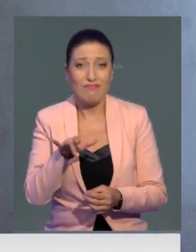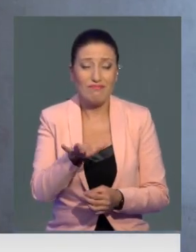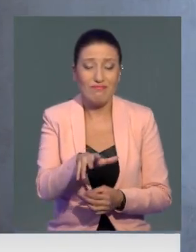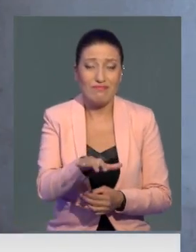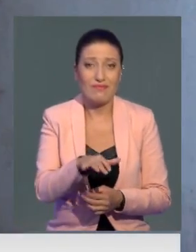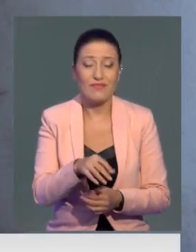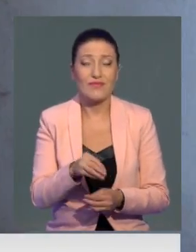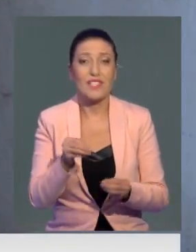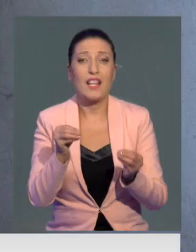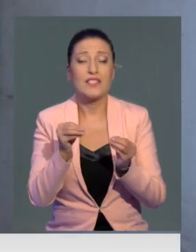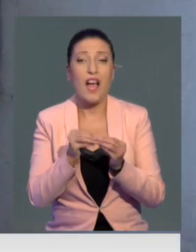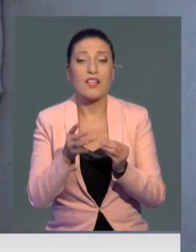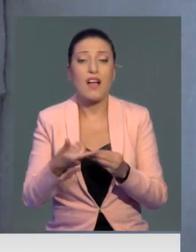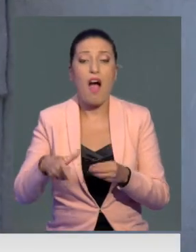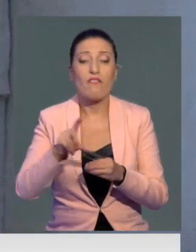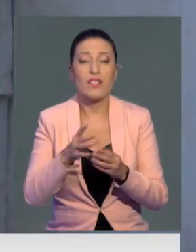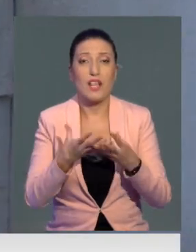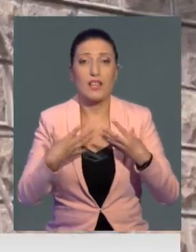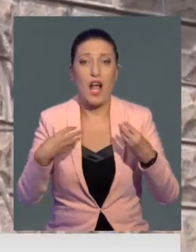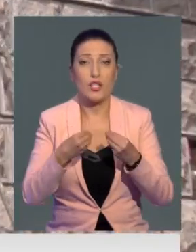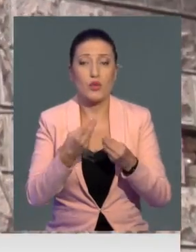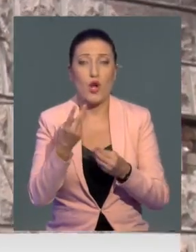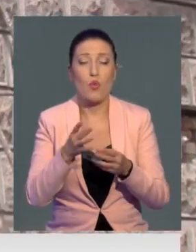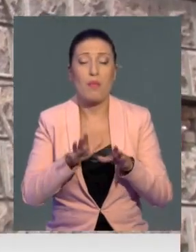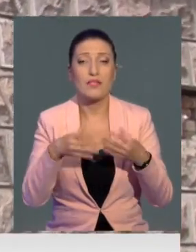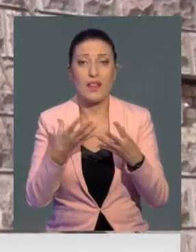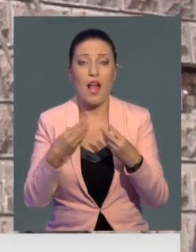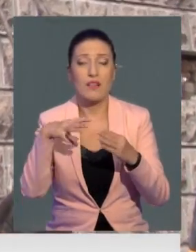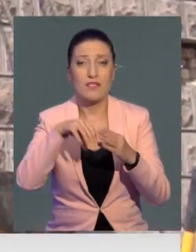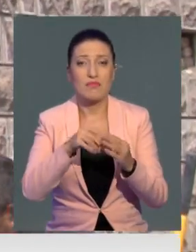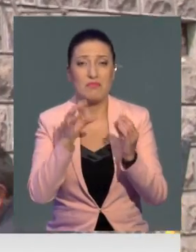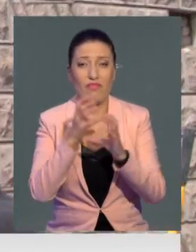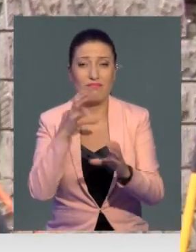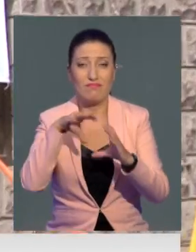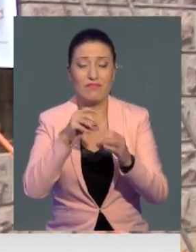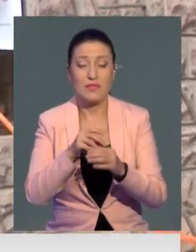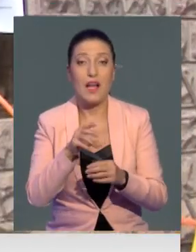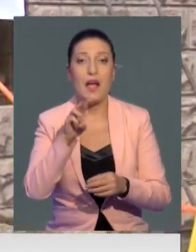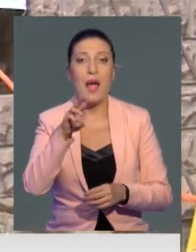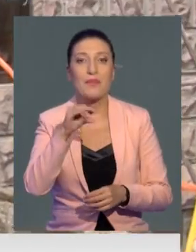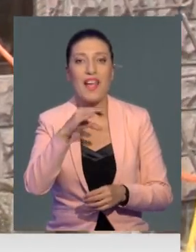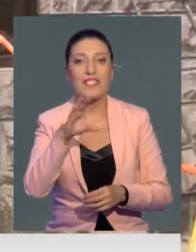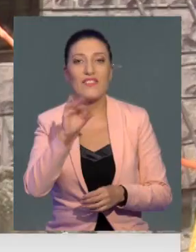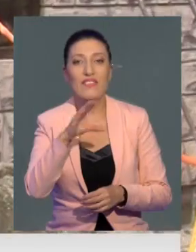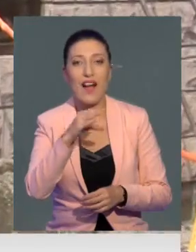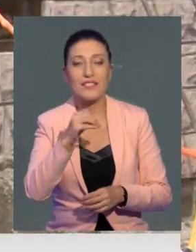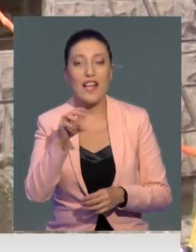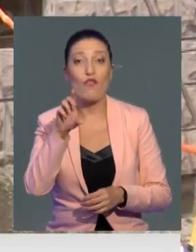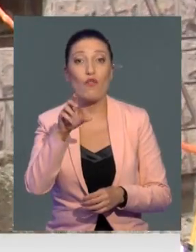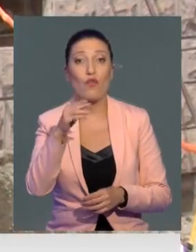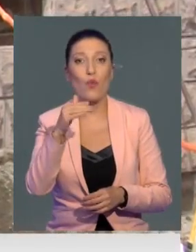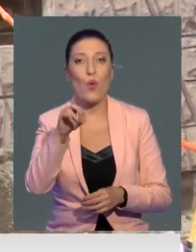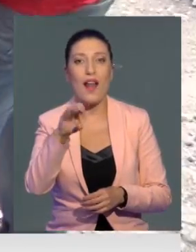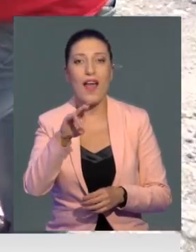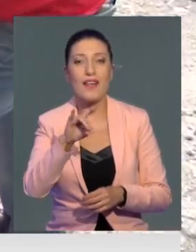ապրել են 10-ից ավելի հոգով, երկու բազմազավակ ընտանիք։ Վիվասել MTS-ի եւ Fuller տնաշինական կազմակերպության օգնությամբ վաղեմի երազանքը